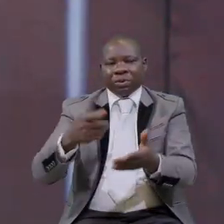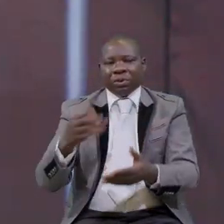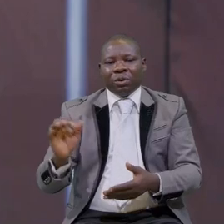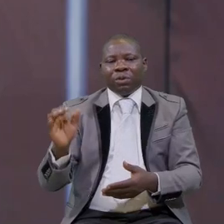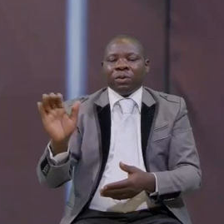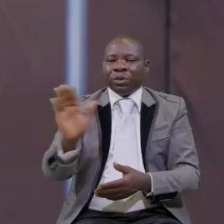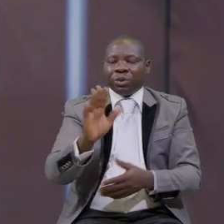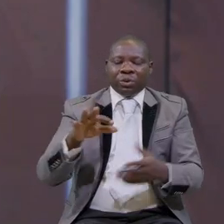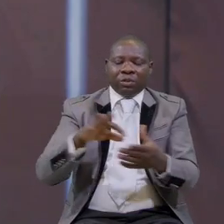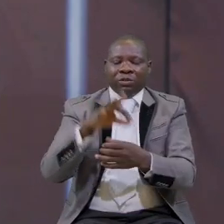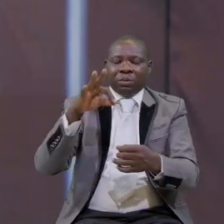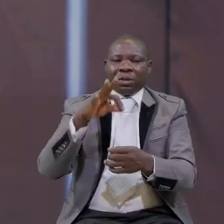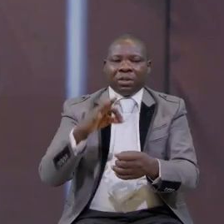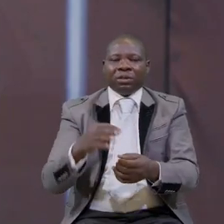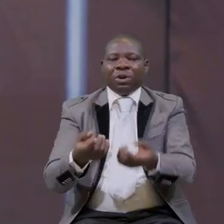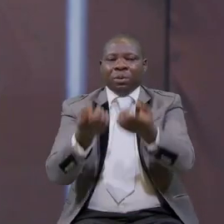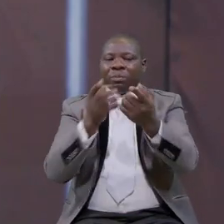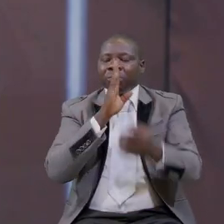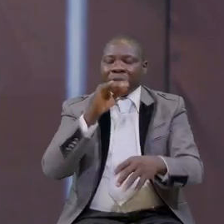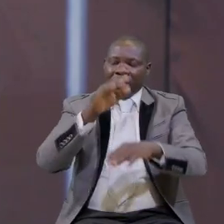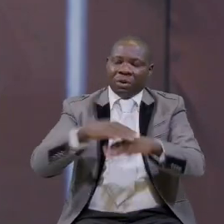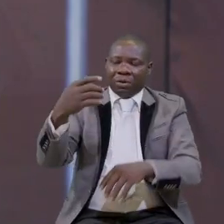qu'il y ait sur moi, je te prie, une double